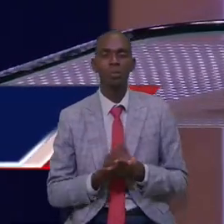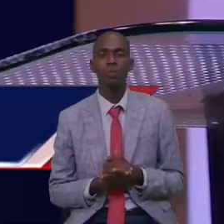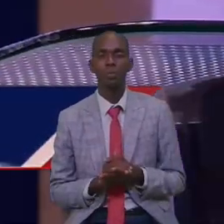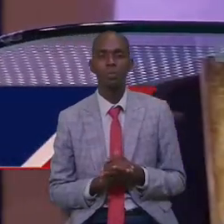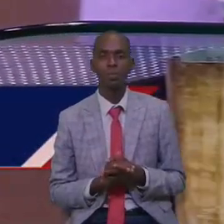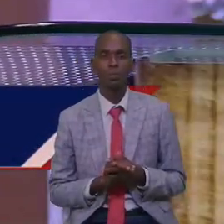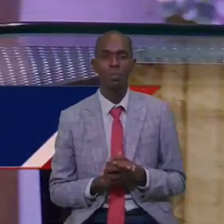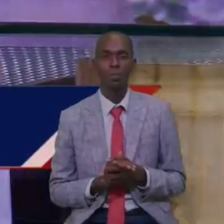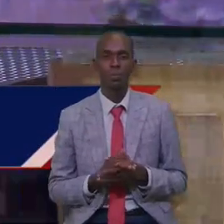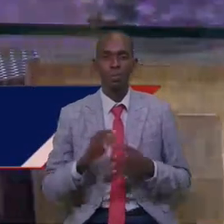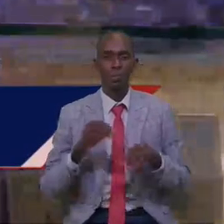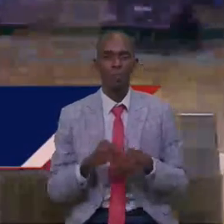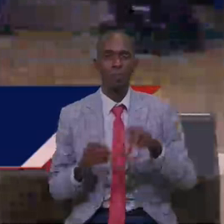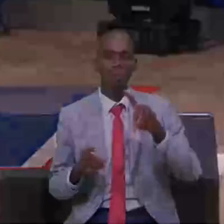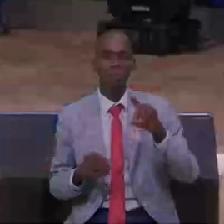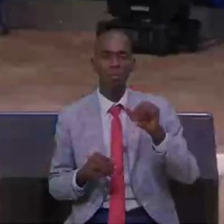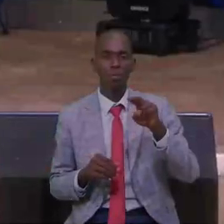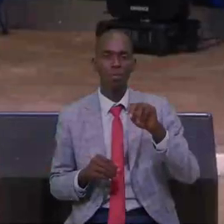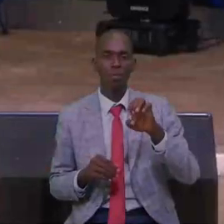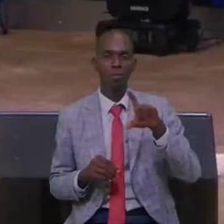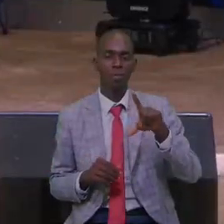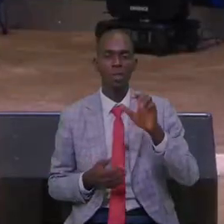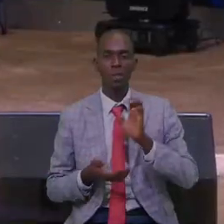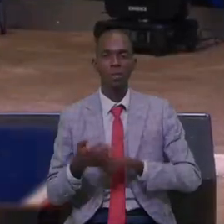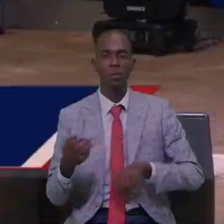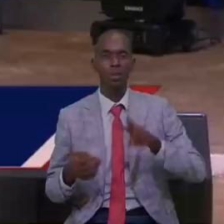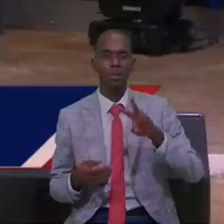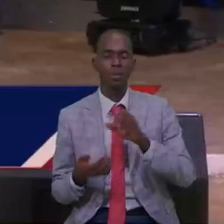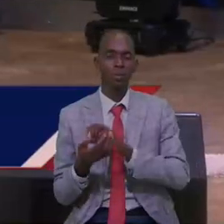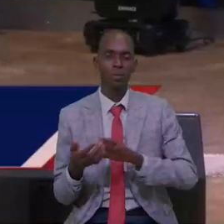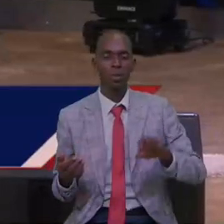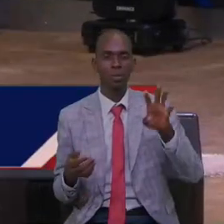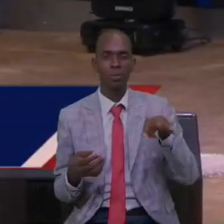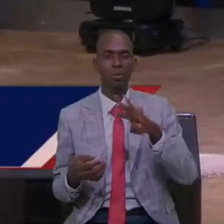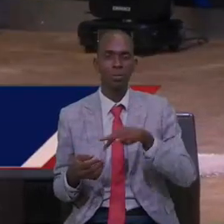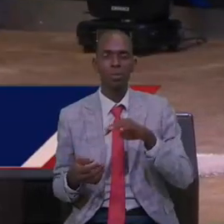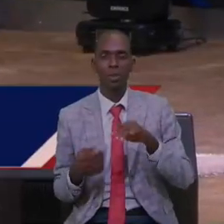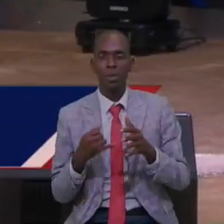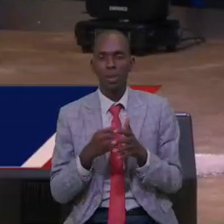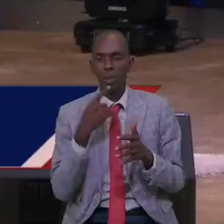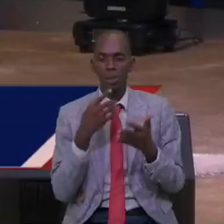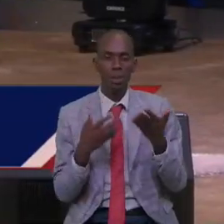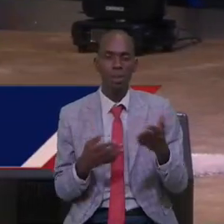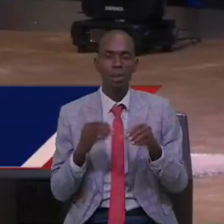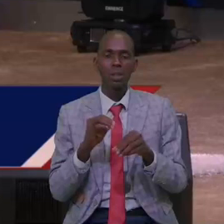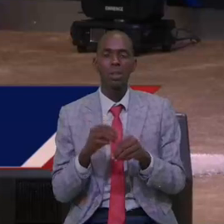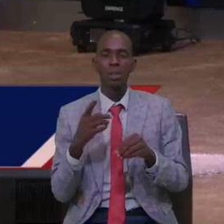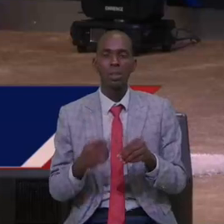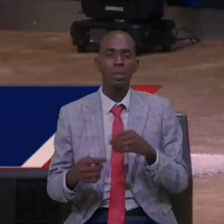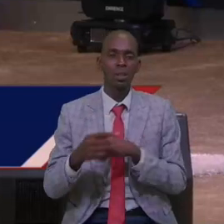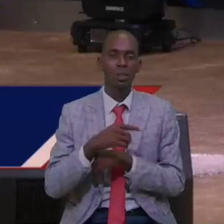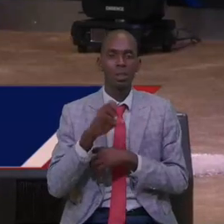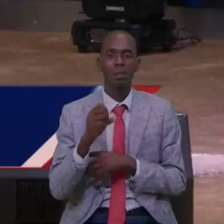Nous allons à Daniel 2, verset 44. Dans